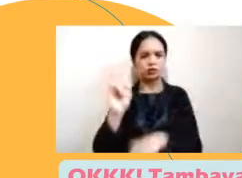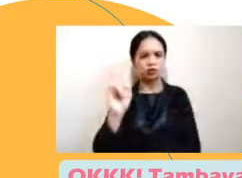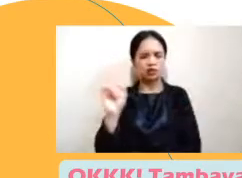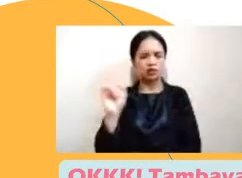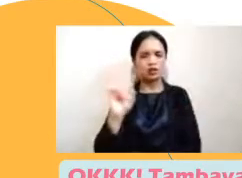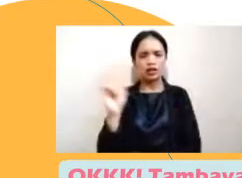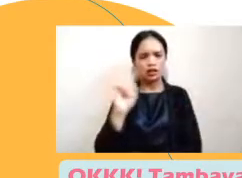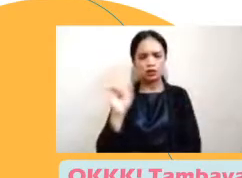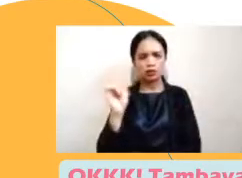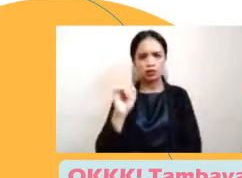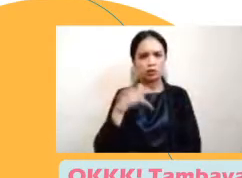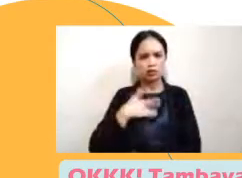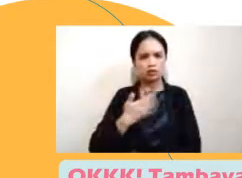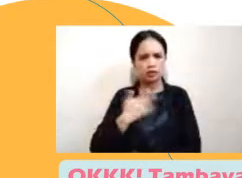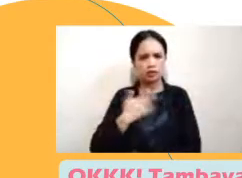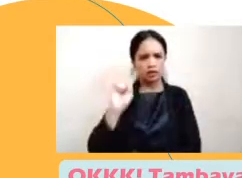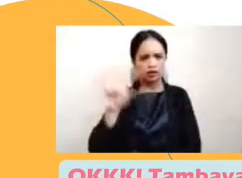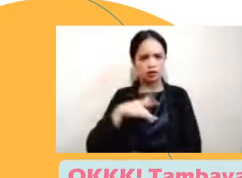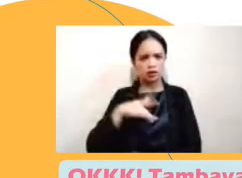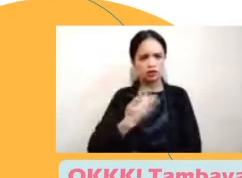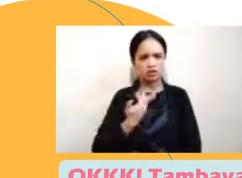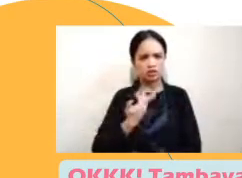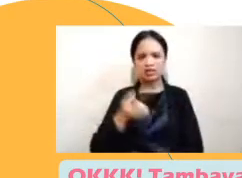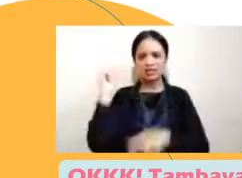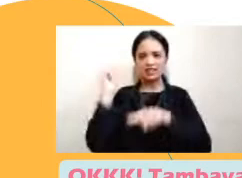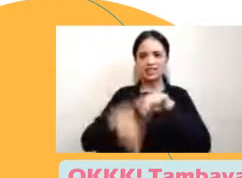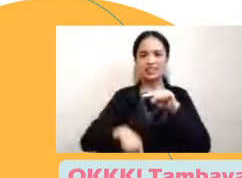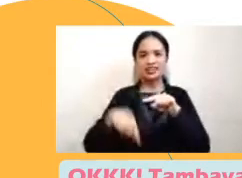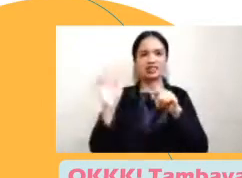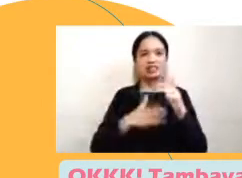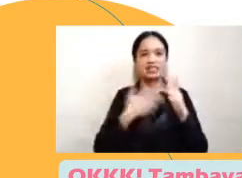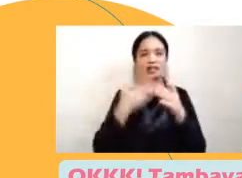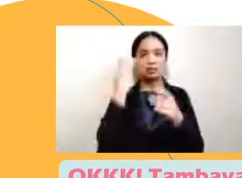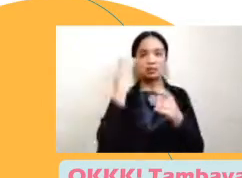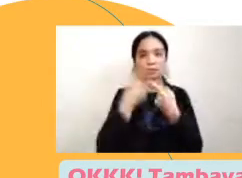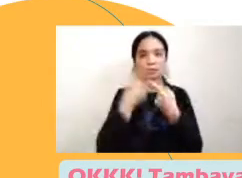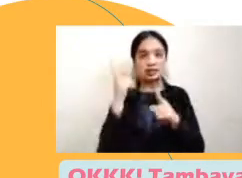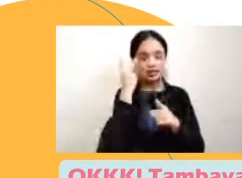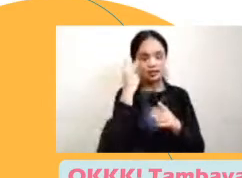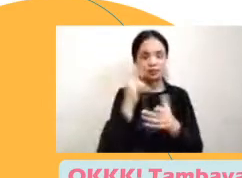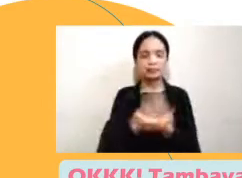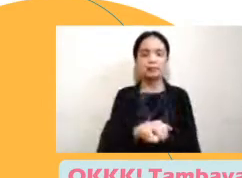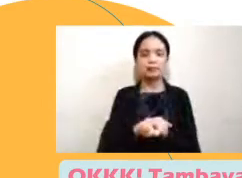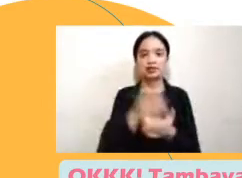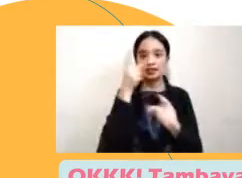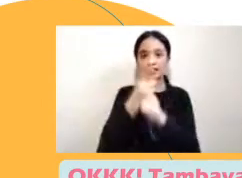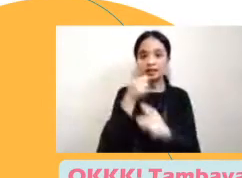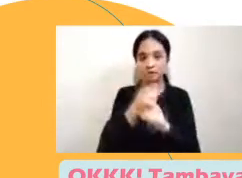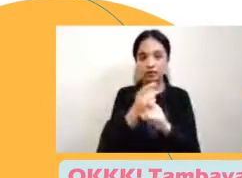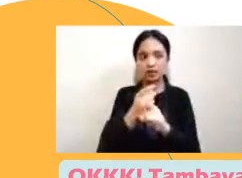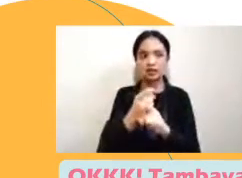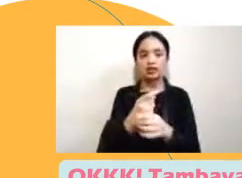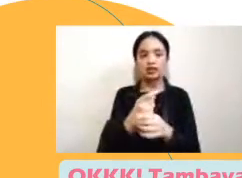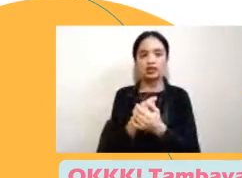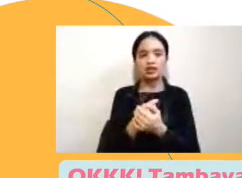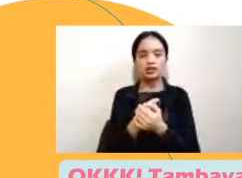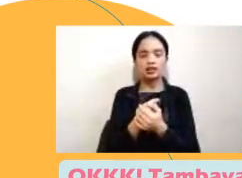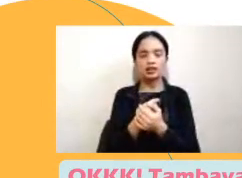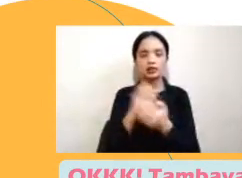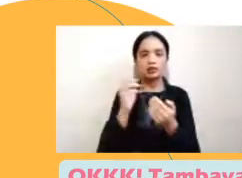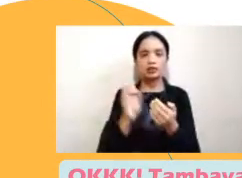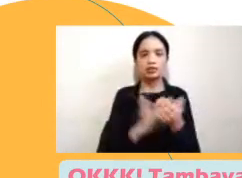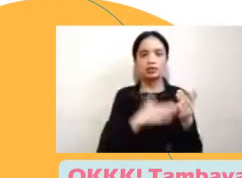Anong binibigay na pakiramdam? Hindi ko kayang kantahin o ano, pero ganito siya. Di ba, usually ang instrumentation yan.